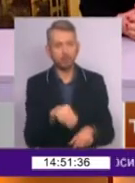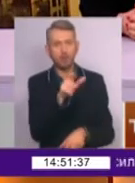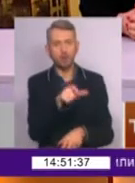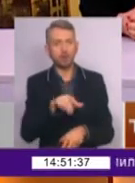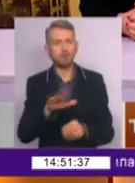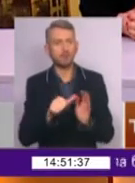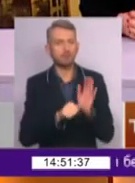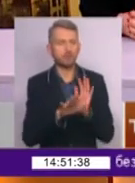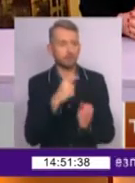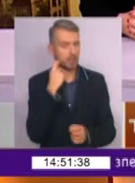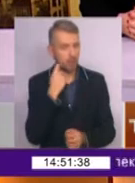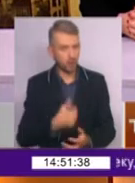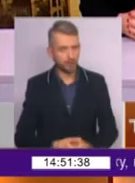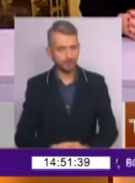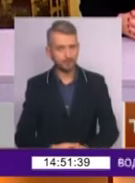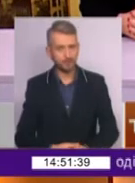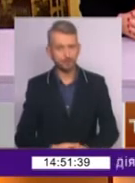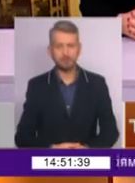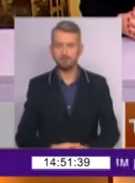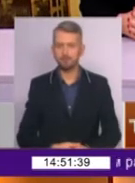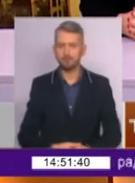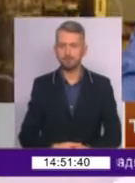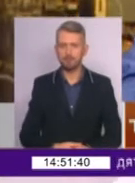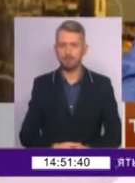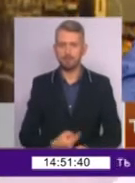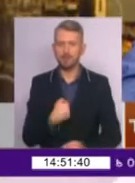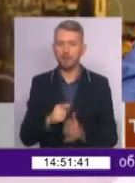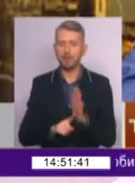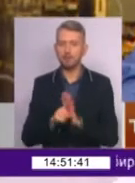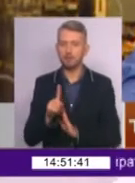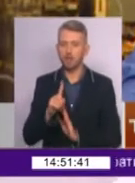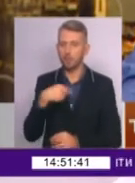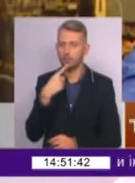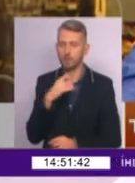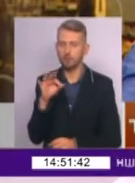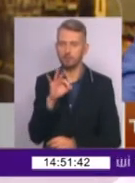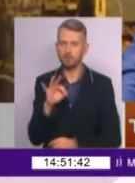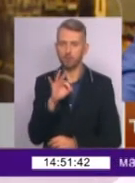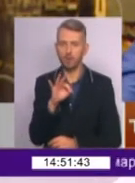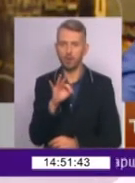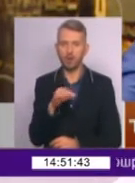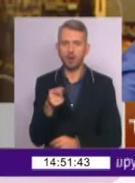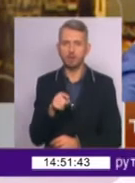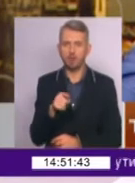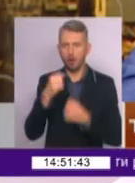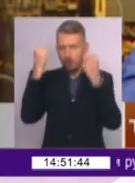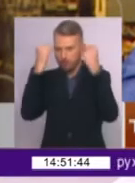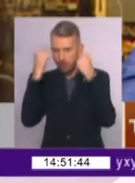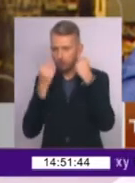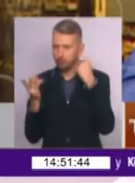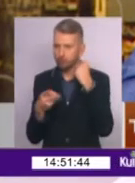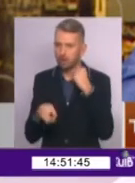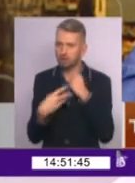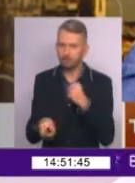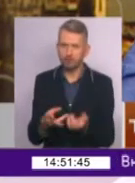після 65 років. Я на початку передачі говорив про те, ходити в шапці чи без шапки. Скажіть,